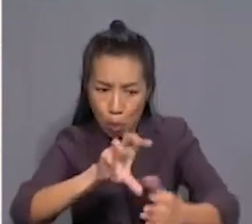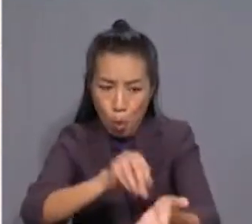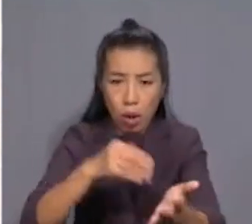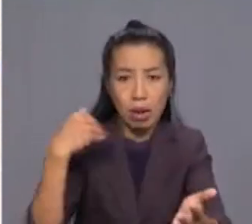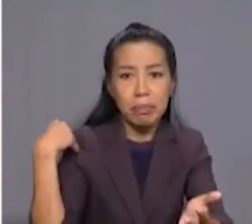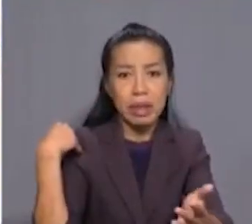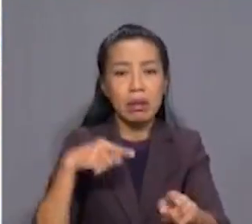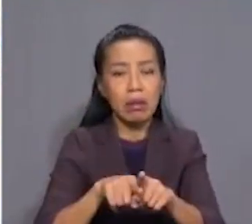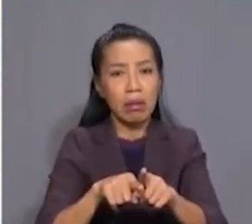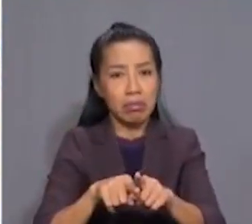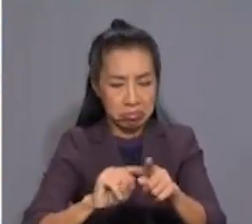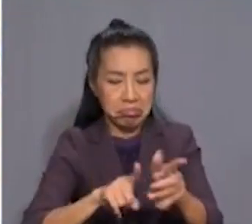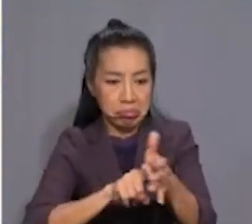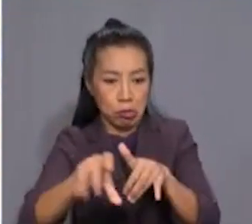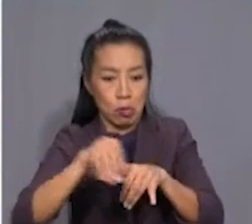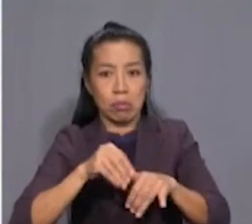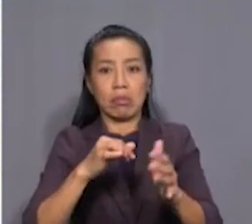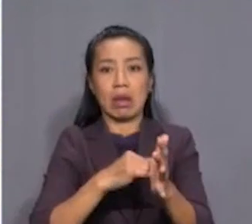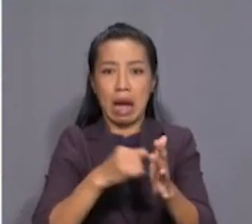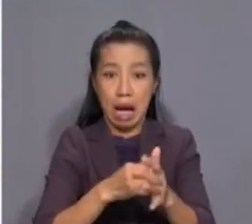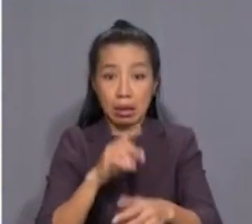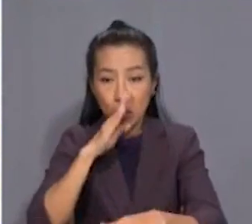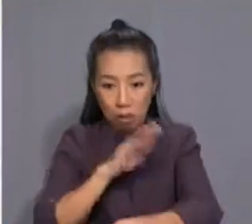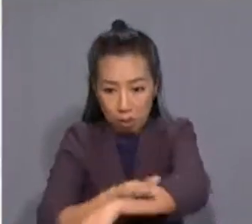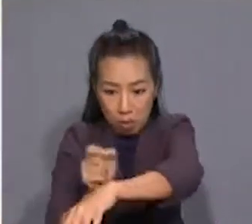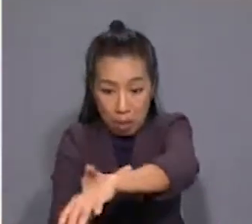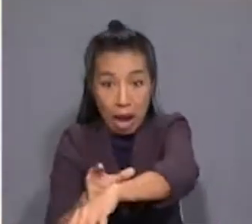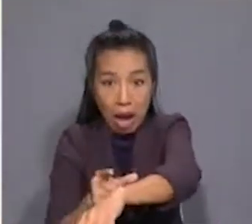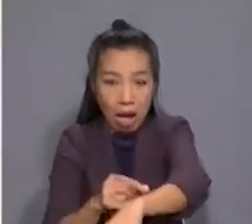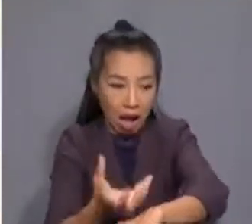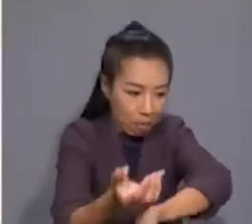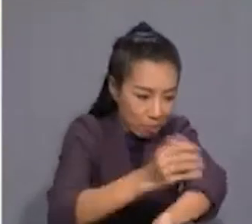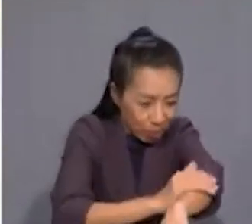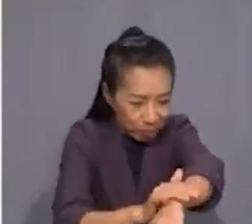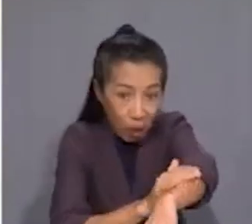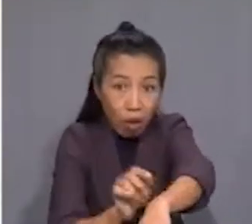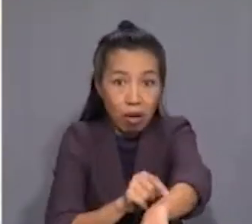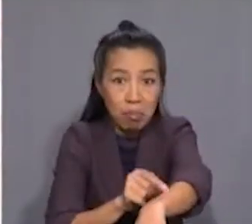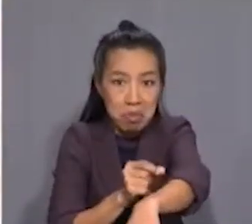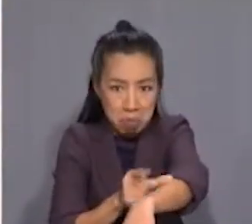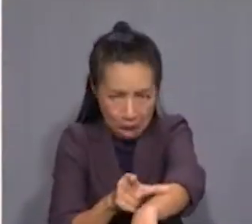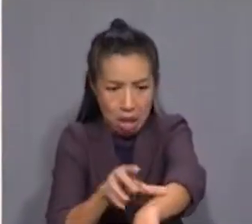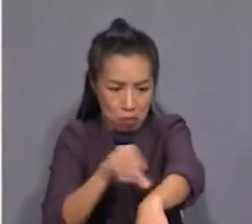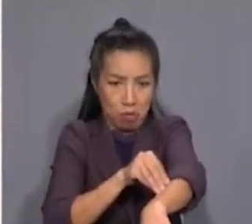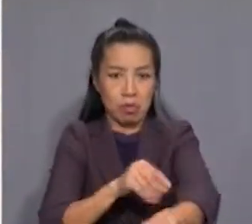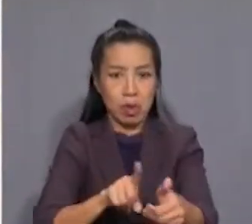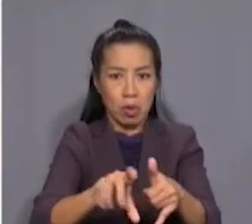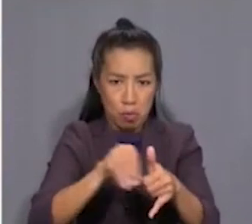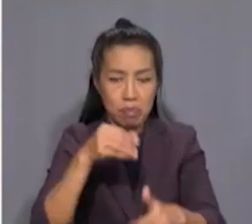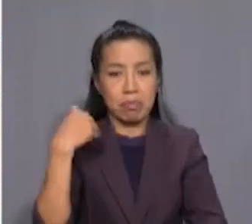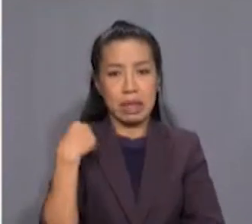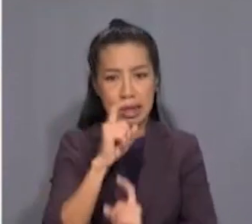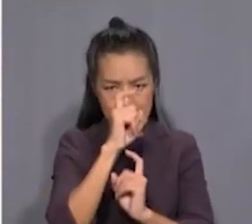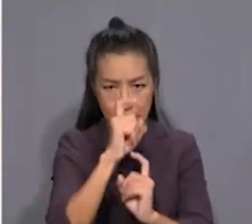ส่งผลทำให้เชื้อโรคแทรกซึมเข้าสู่ผิวหนังหรือว่าบาดแผลตามผิวหนังได้ไม่ควรนำเอามาใช้นะครับเสี่ยงต่อการเกิดอันตร